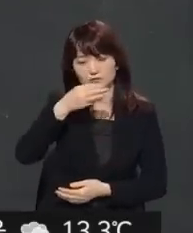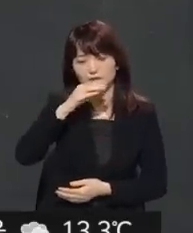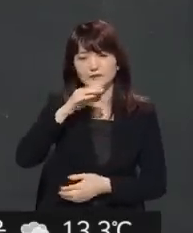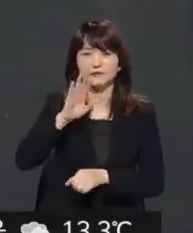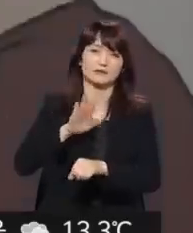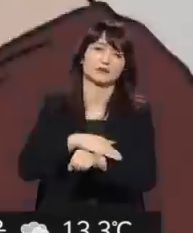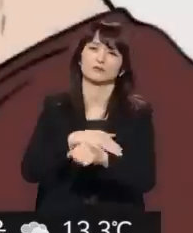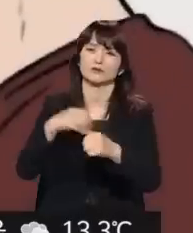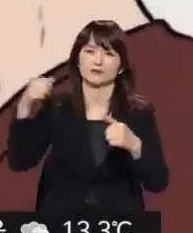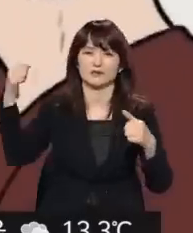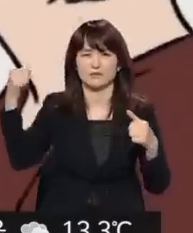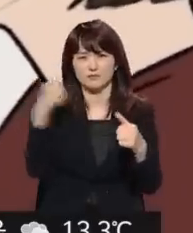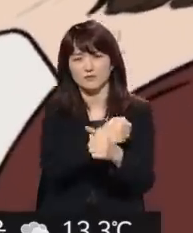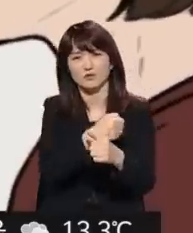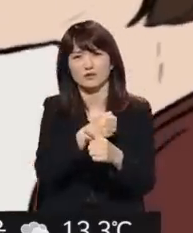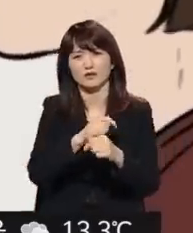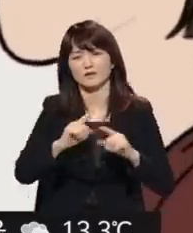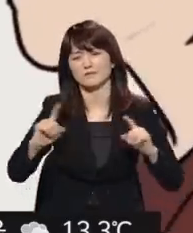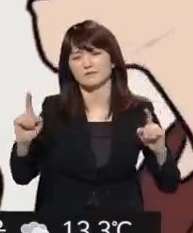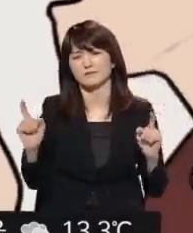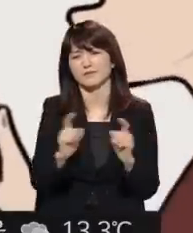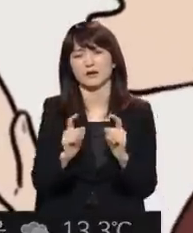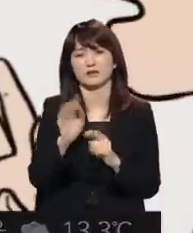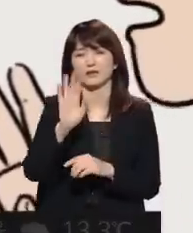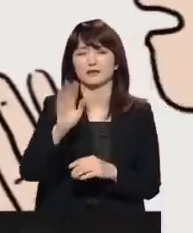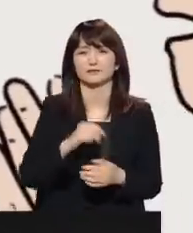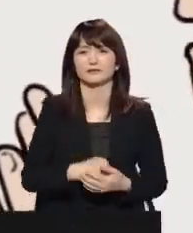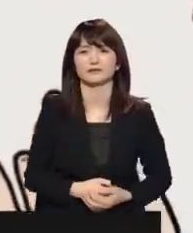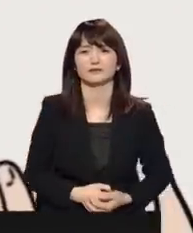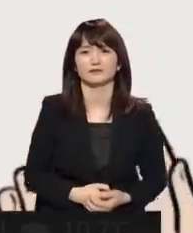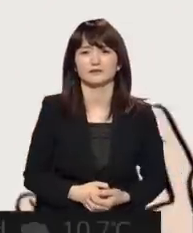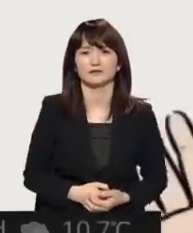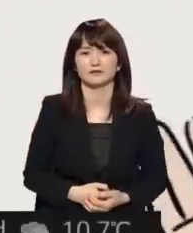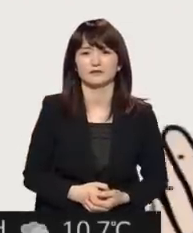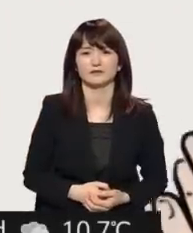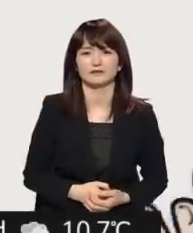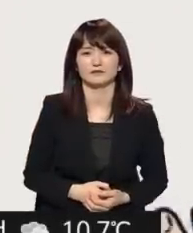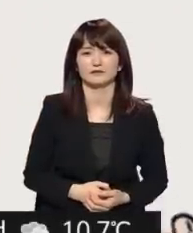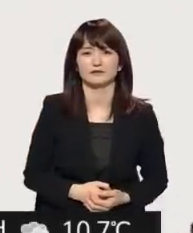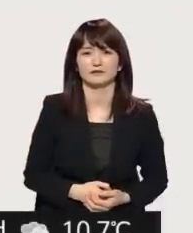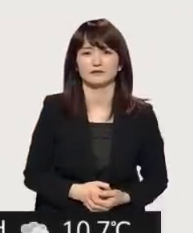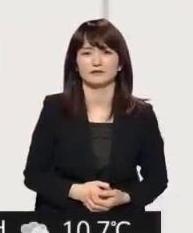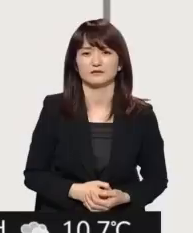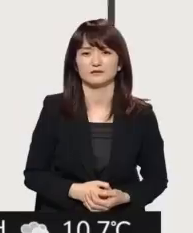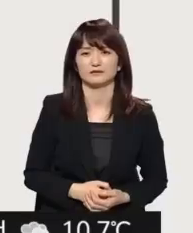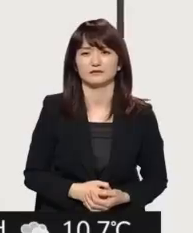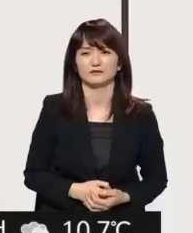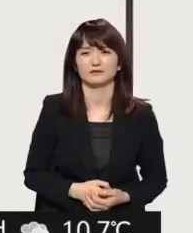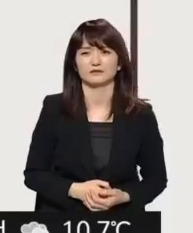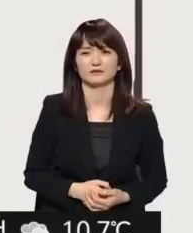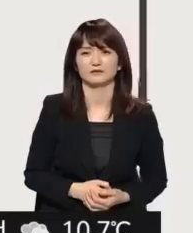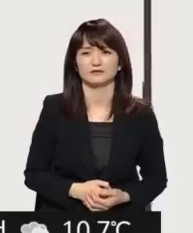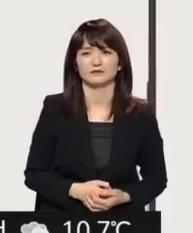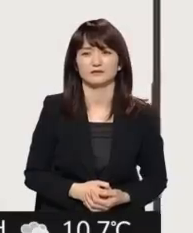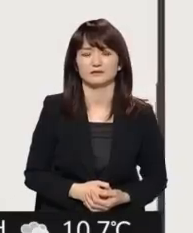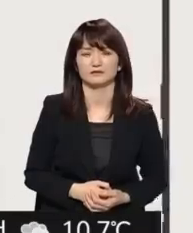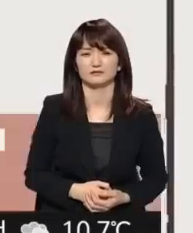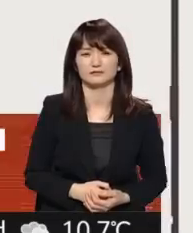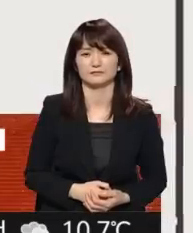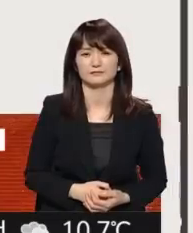먹다가 폭행 신랑이가 커져서 이런게 아니잖아 성격이 충격을 받았겠죠 야